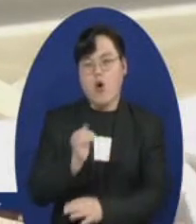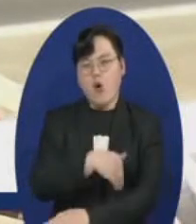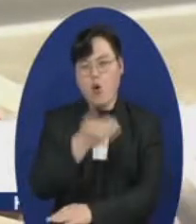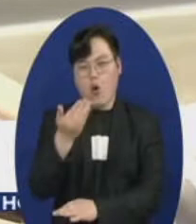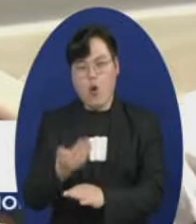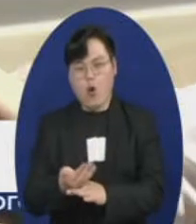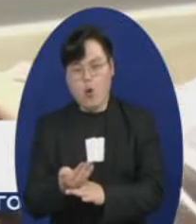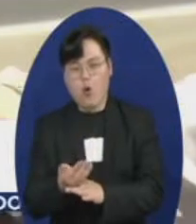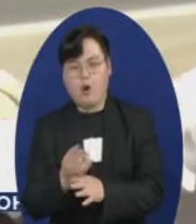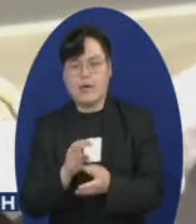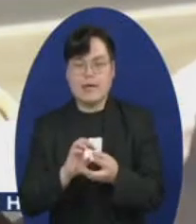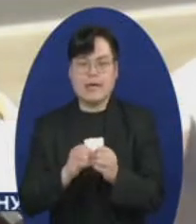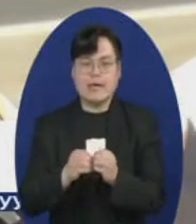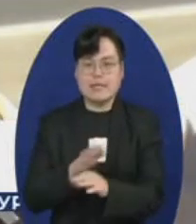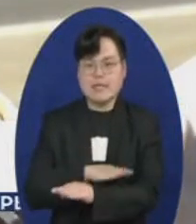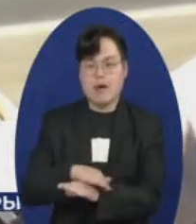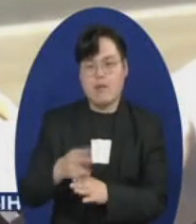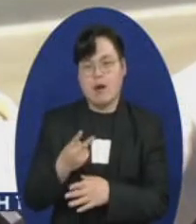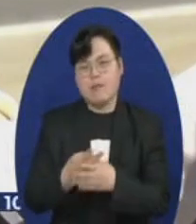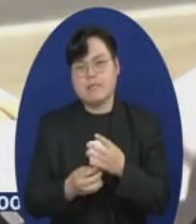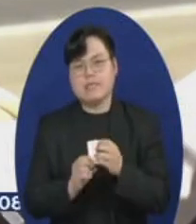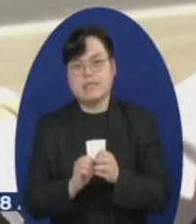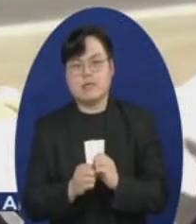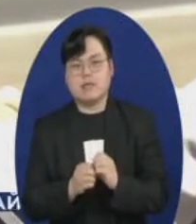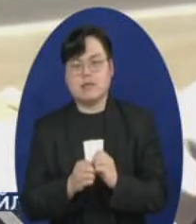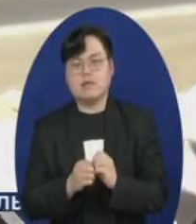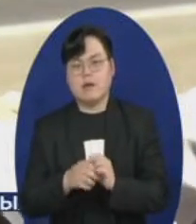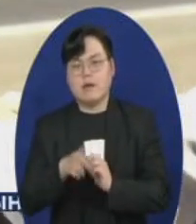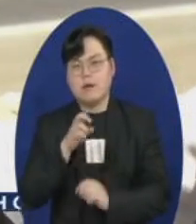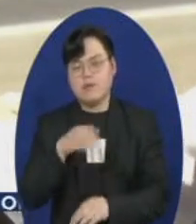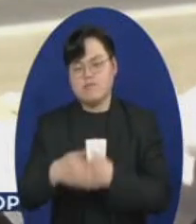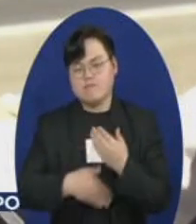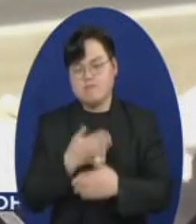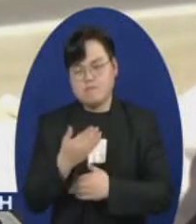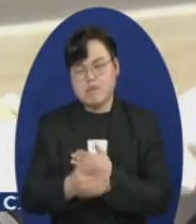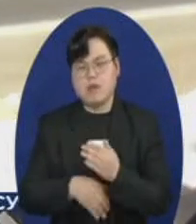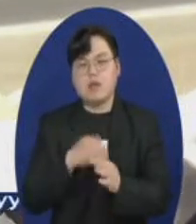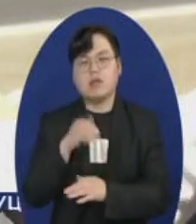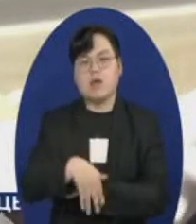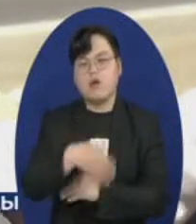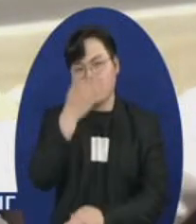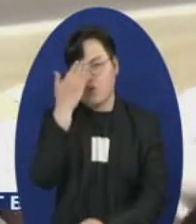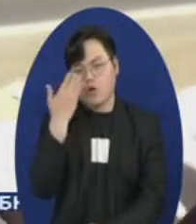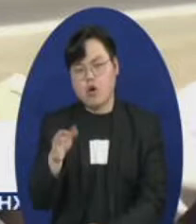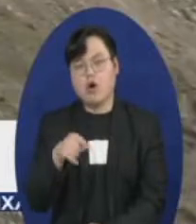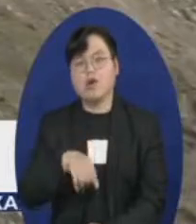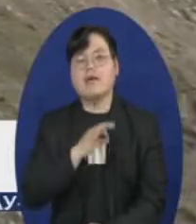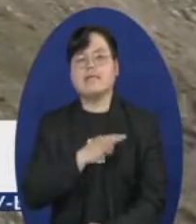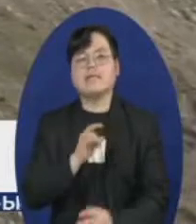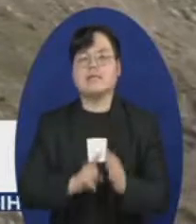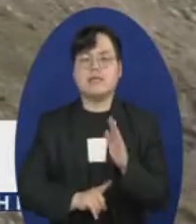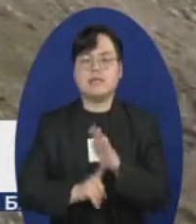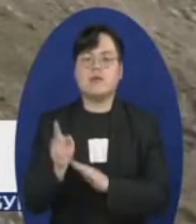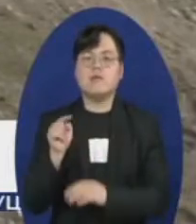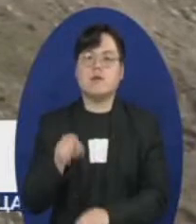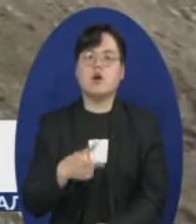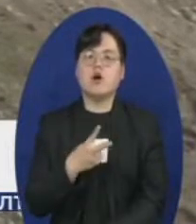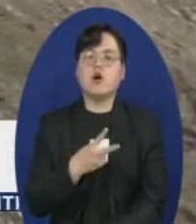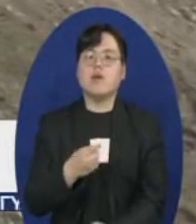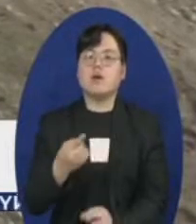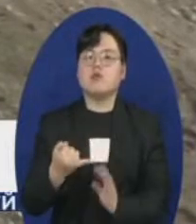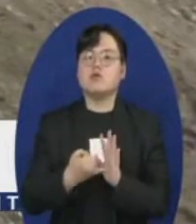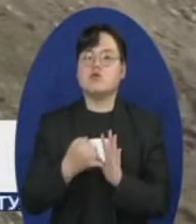уулын ажилтай онцлогтой даваа болж ингээд байнгын ашиглалтанд орж байгаа ийм ач холбогдолтой юм. 2006